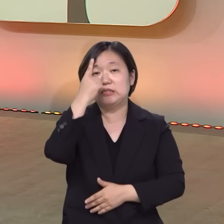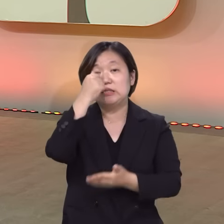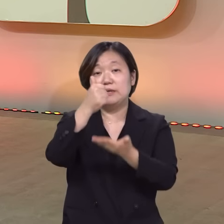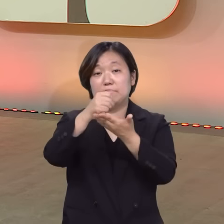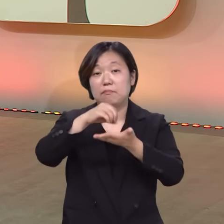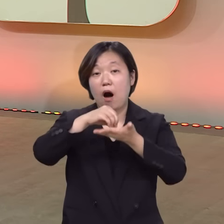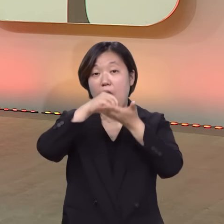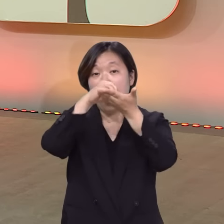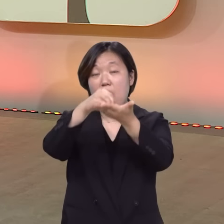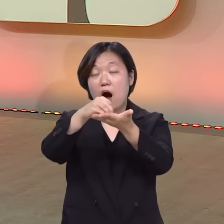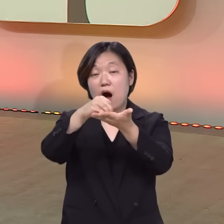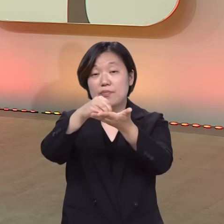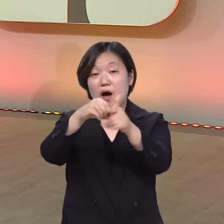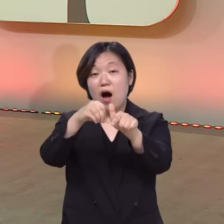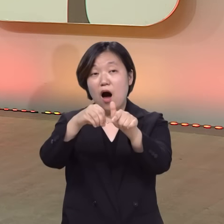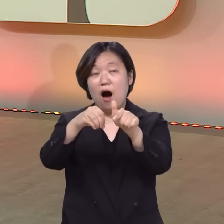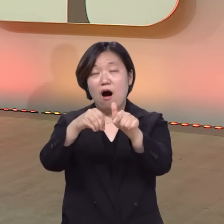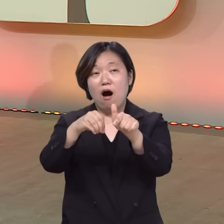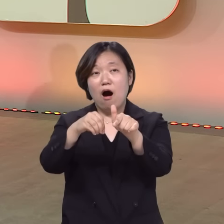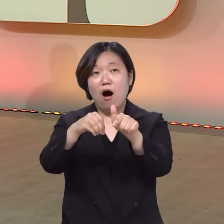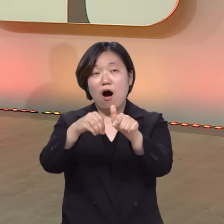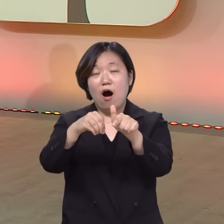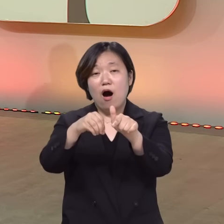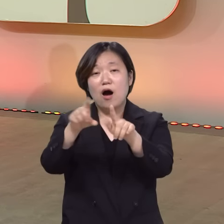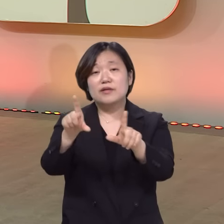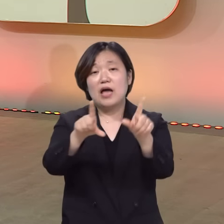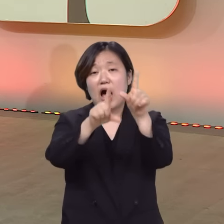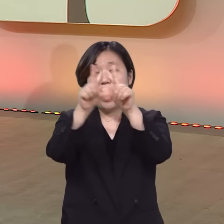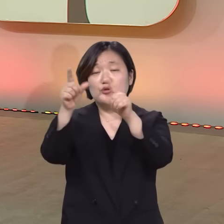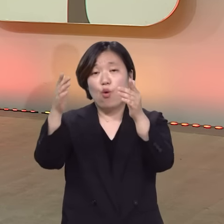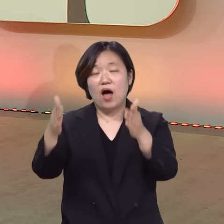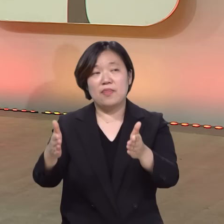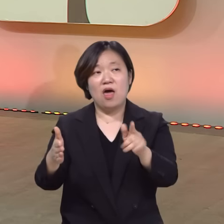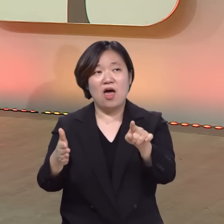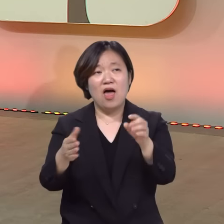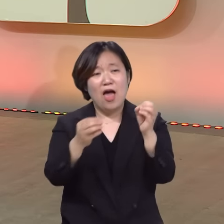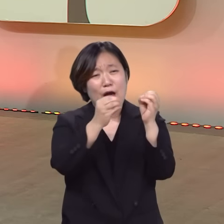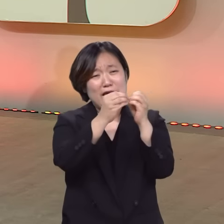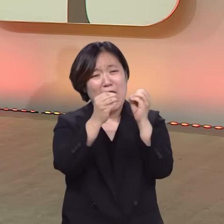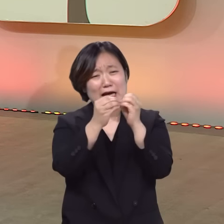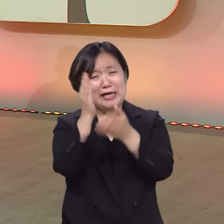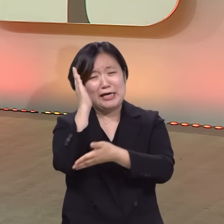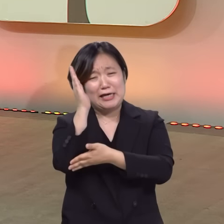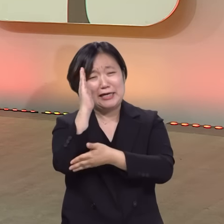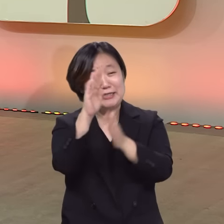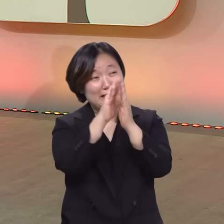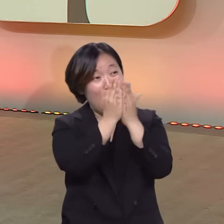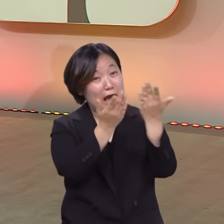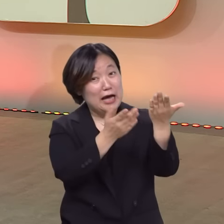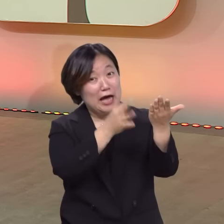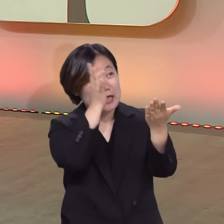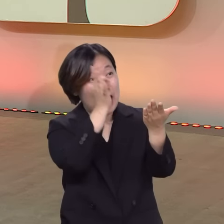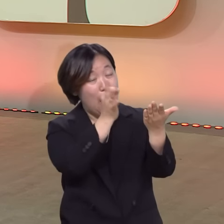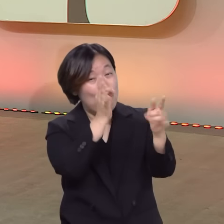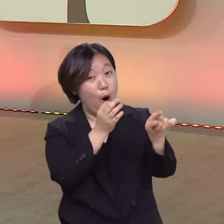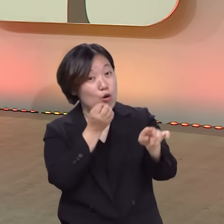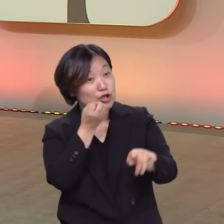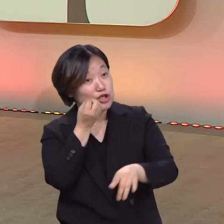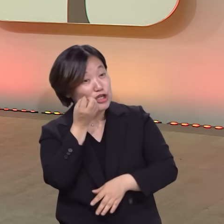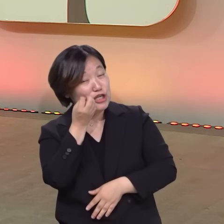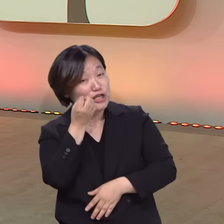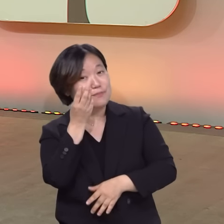하면서 정말 소설 책에서나 볼 수 있을 법한 그런 정말 놀랍고 신비한